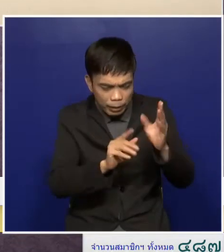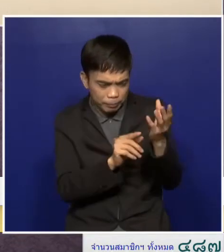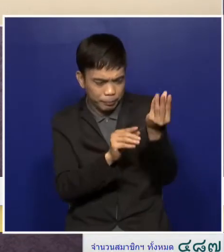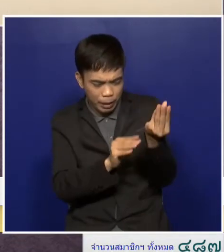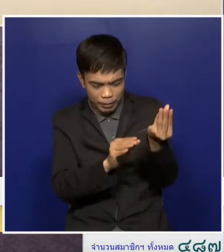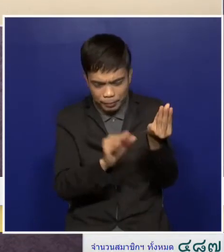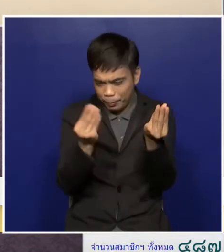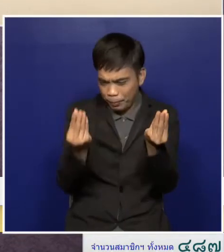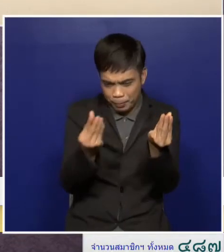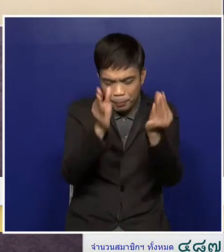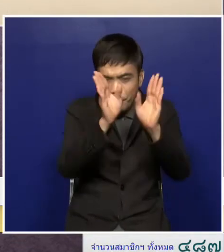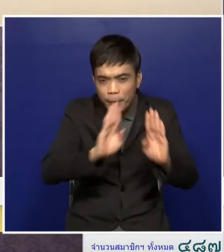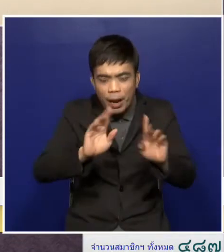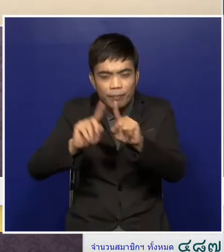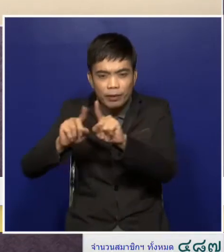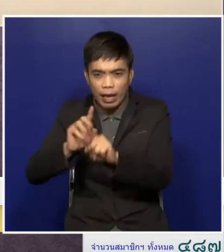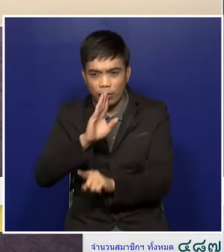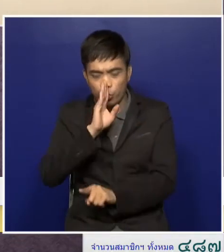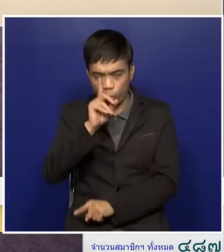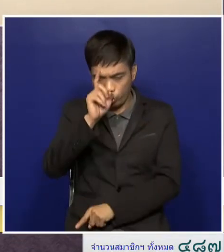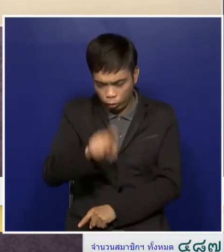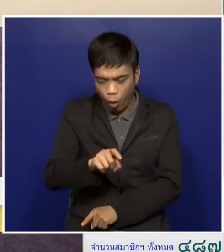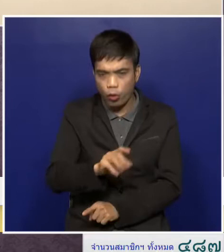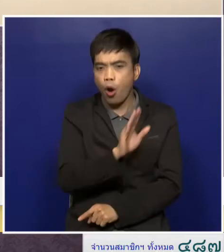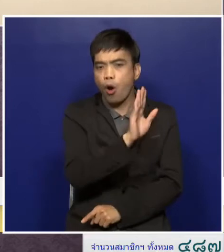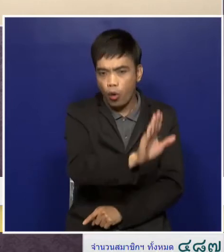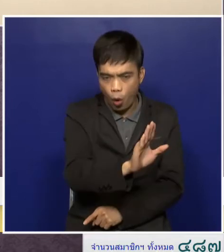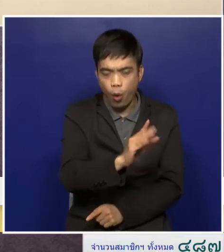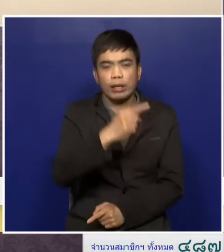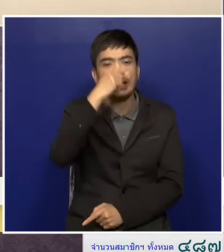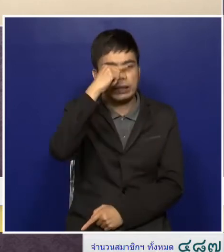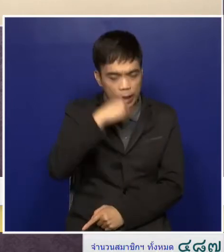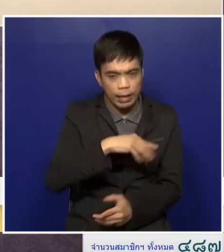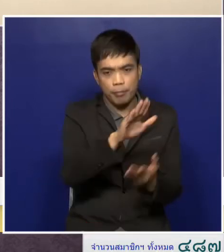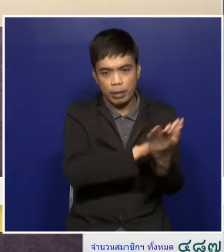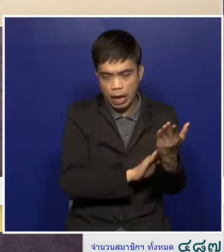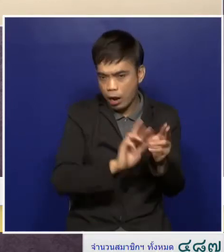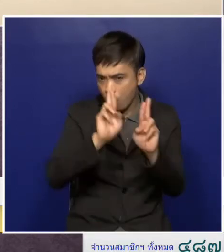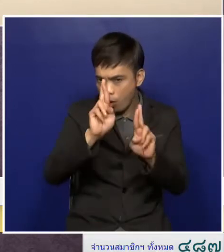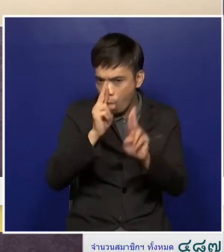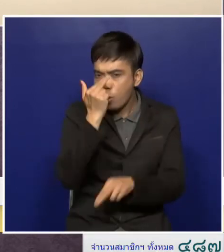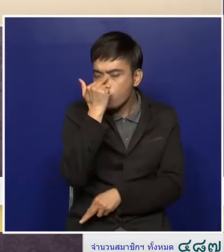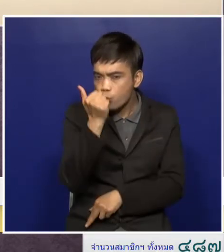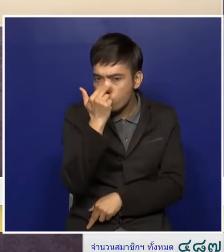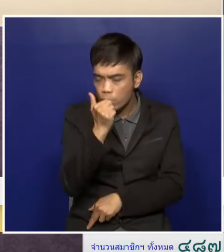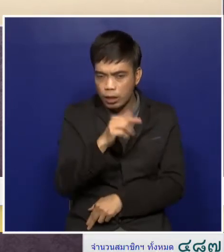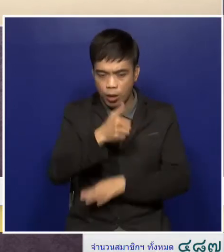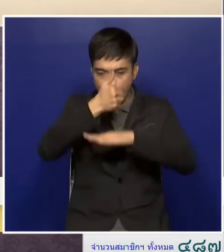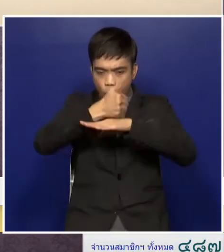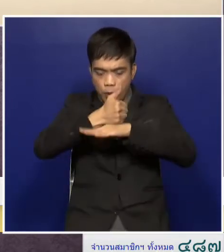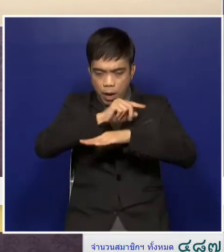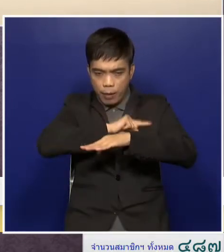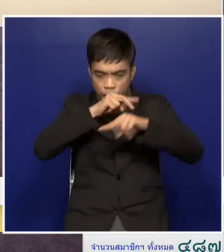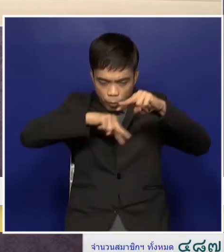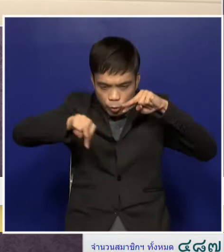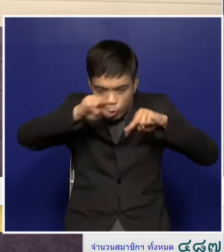นธต่ ๆ มันครจะเป็ของไทยให้ระมดระวังหรือให้ทั้งฝายบริหารหาทางว่าจะ